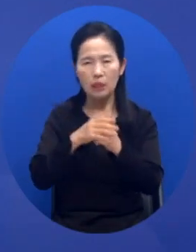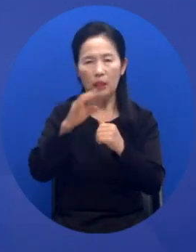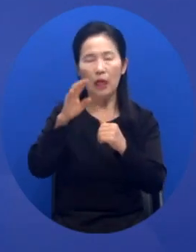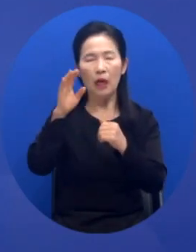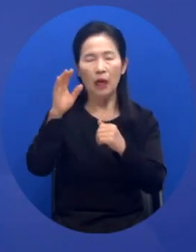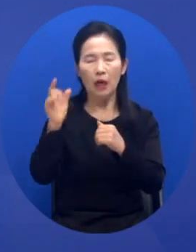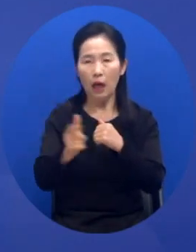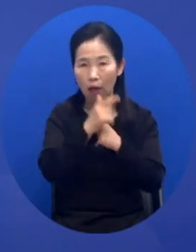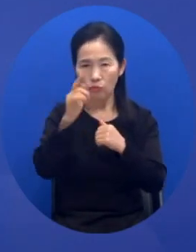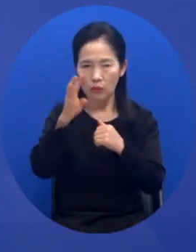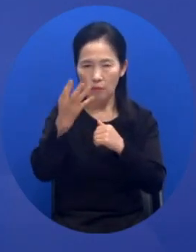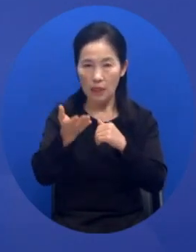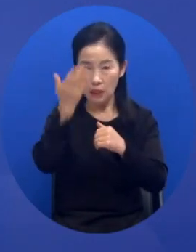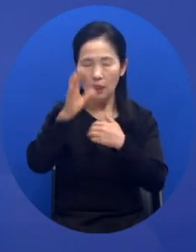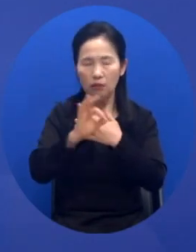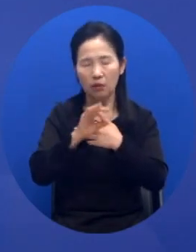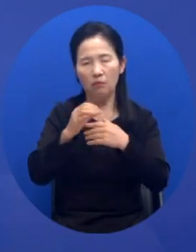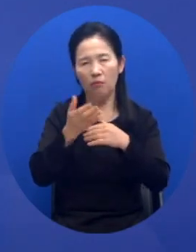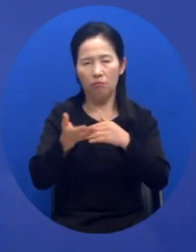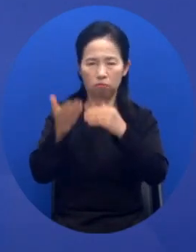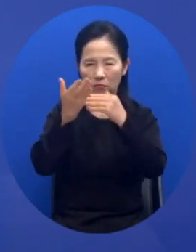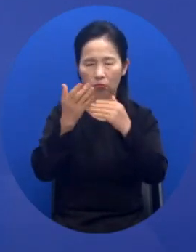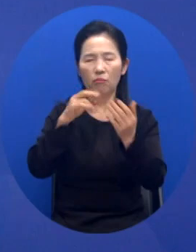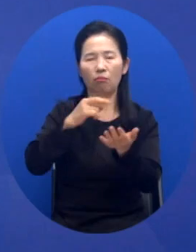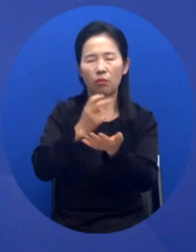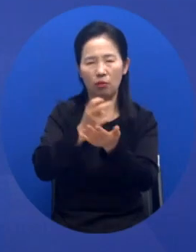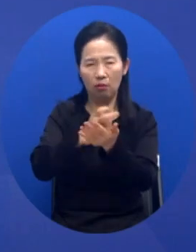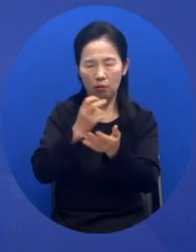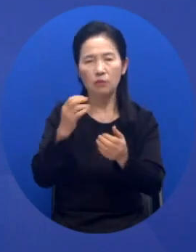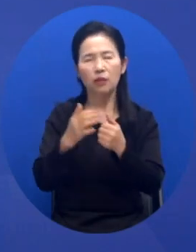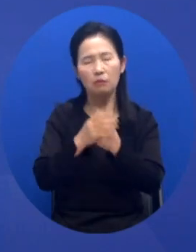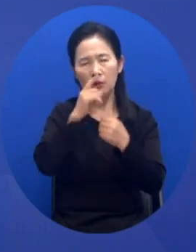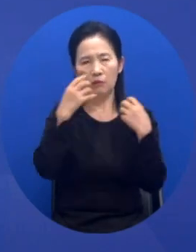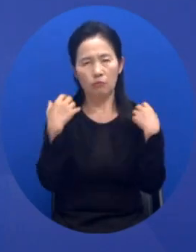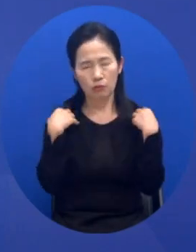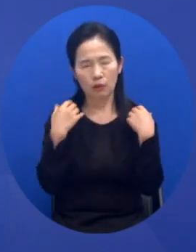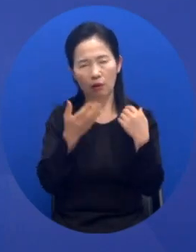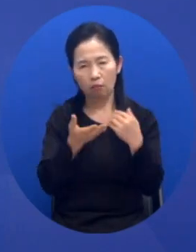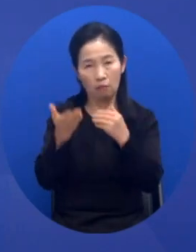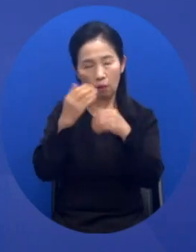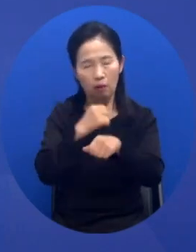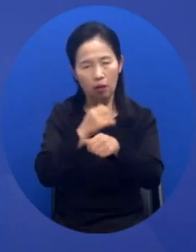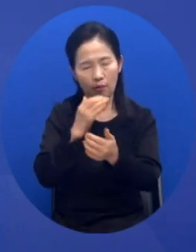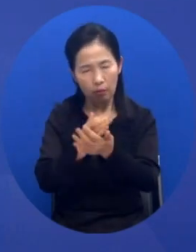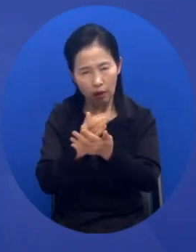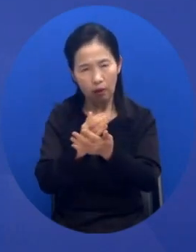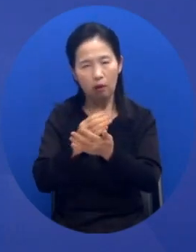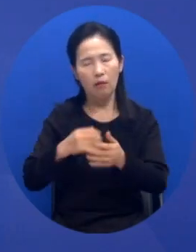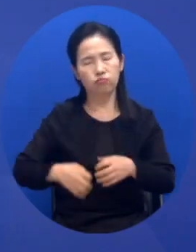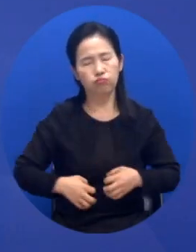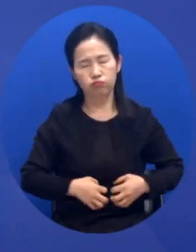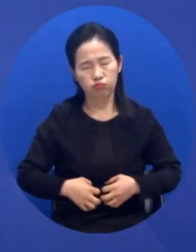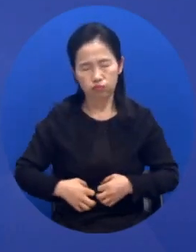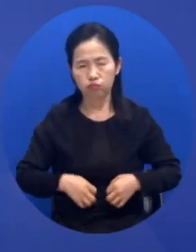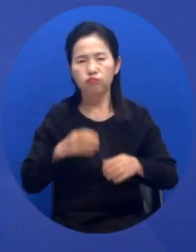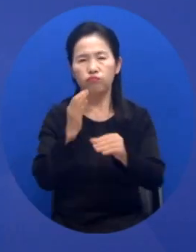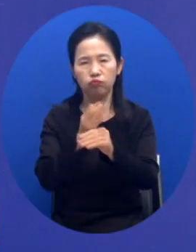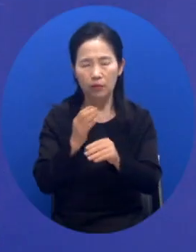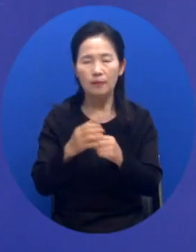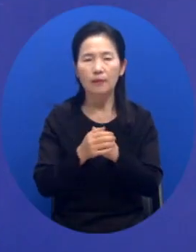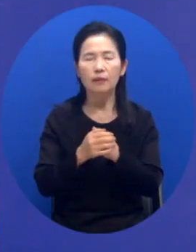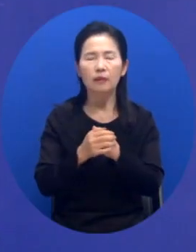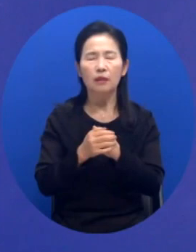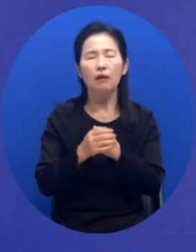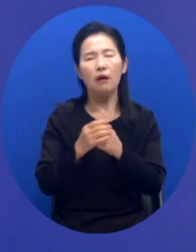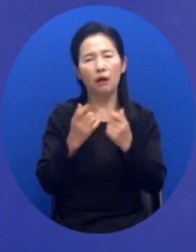이거든요 근데 이 때문에 정부에서 지금 에 거래 독일 적성 할 것인가 아닌가 또 지금 기로에 서 있는 것으로 보여 준 그래요 그렇다면